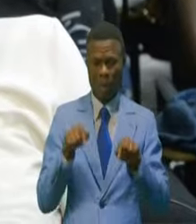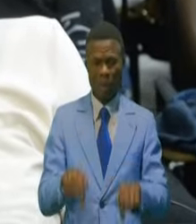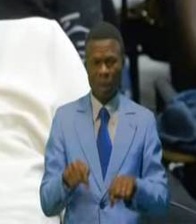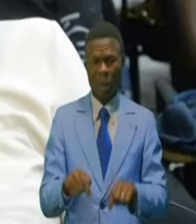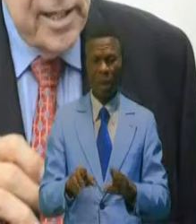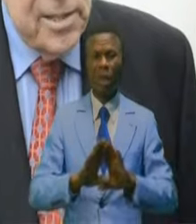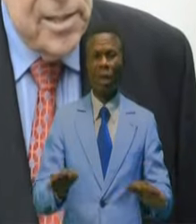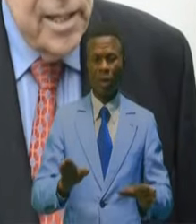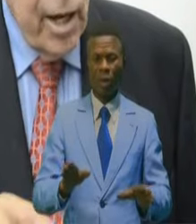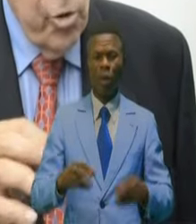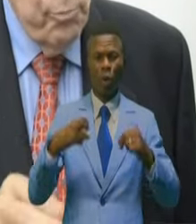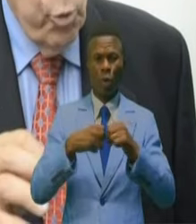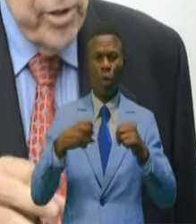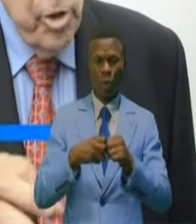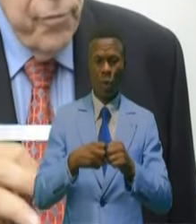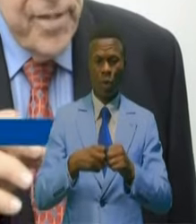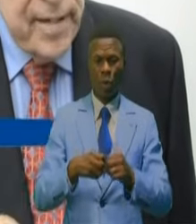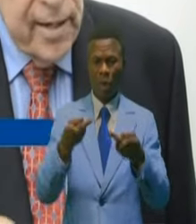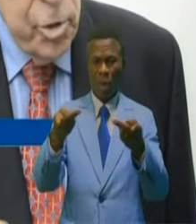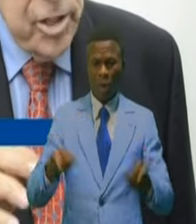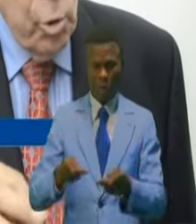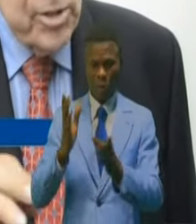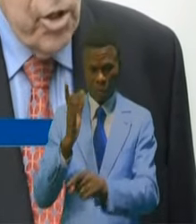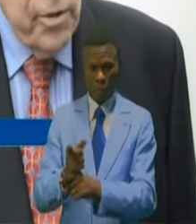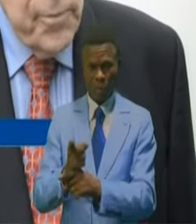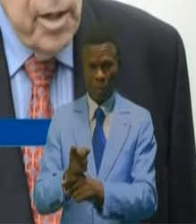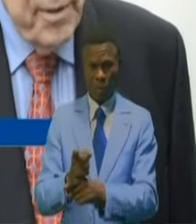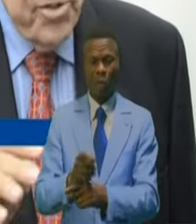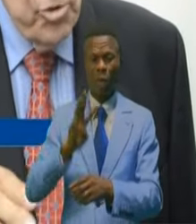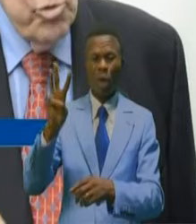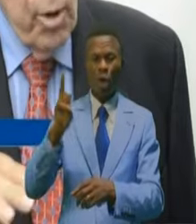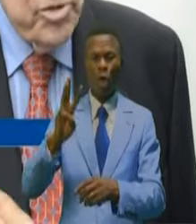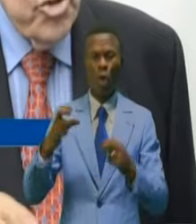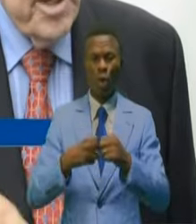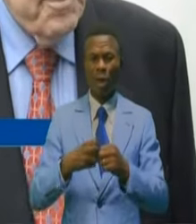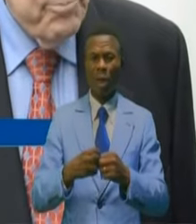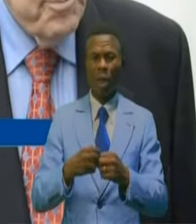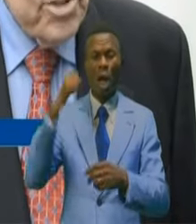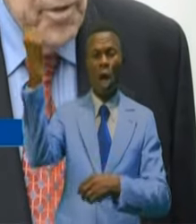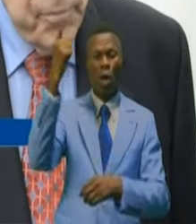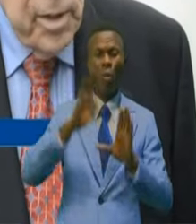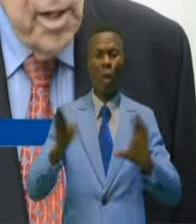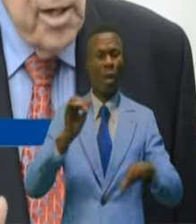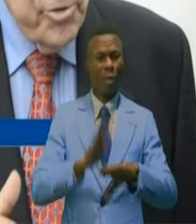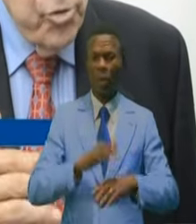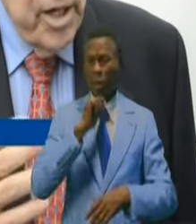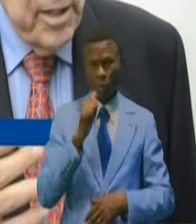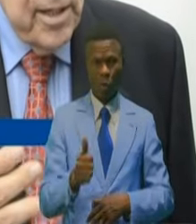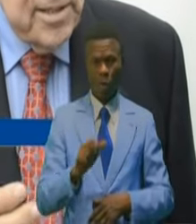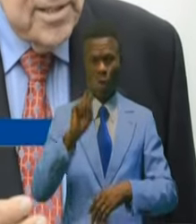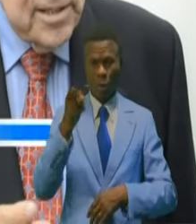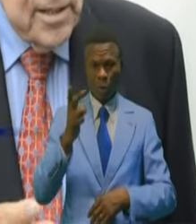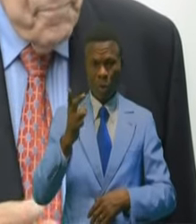capable de produire de l'électricité à 1,9 cents le kilowattheure. Personne au monde n'est jamais capable de battre ça. La